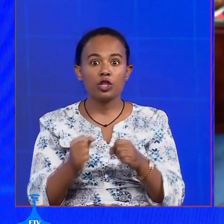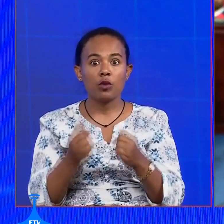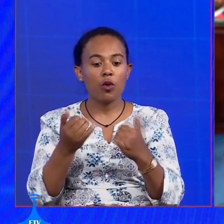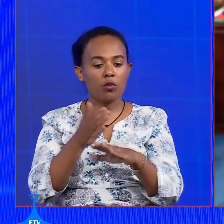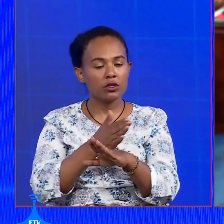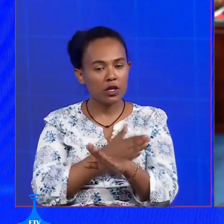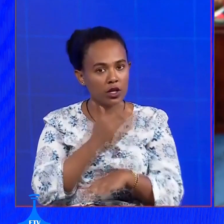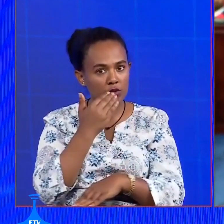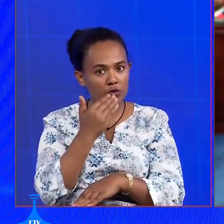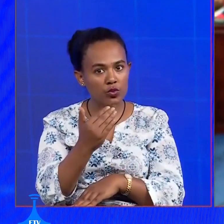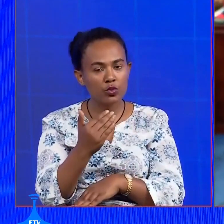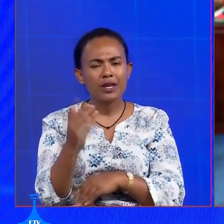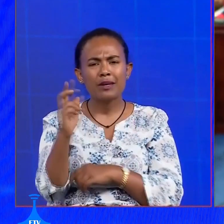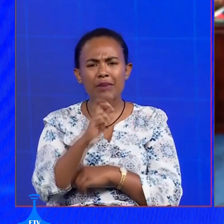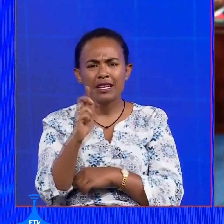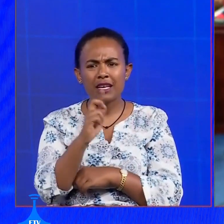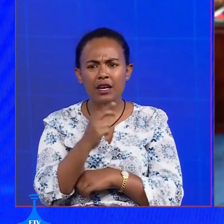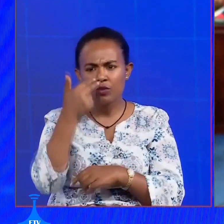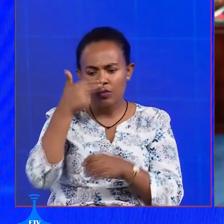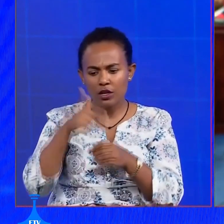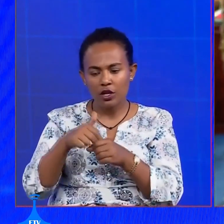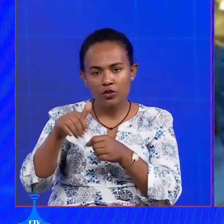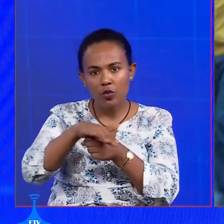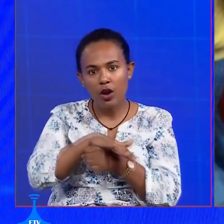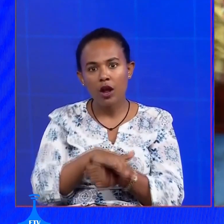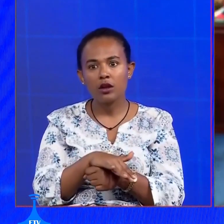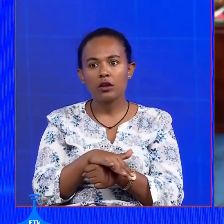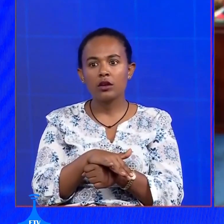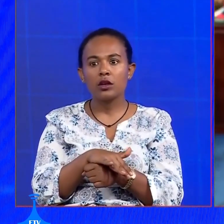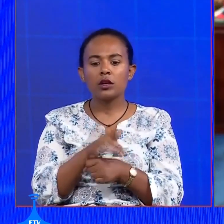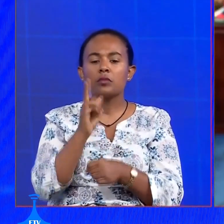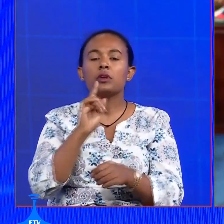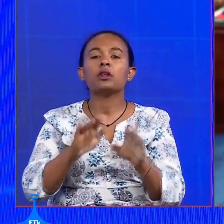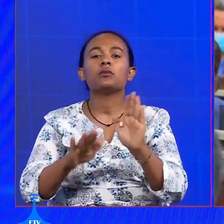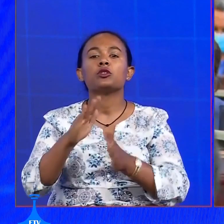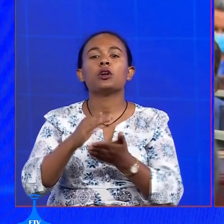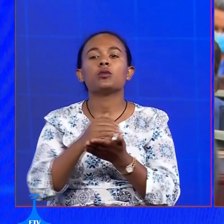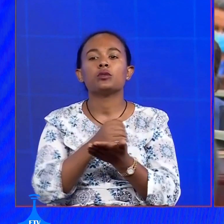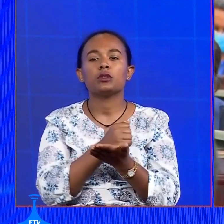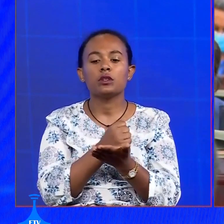ማስተካከላቸው ጥሩ። በየቀኑ ነዳጅ ይሞላል ነው። ምን እርምጃ ተወሰደ?